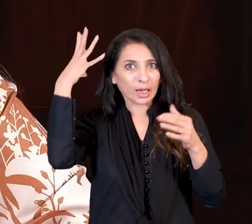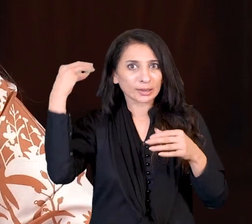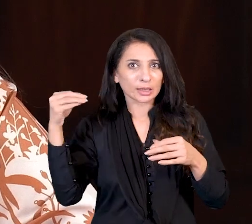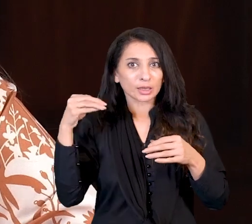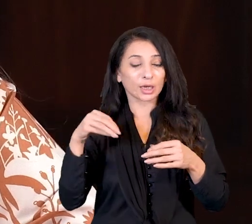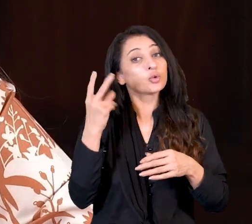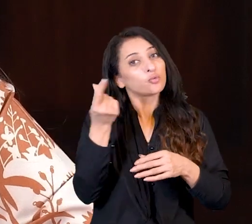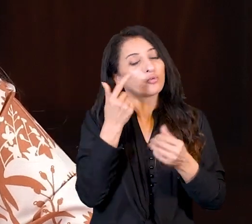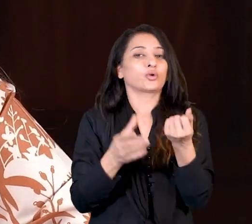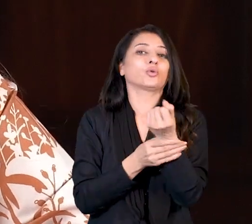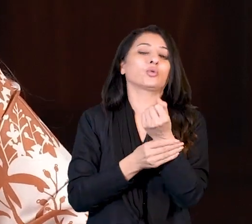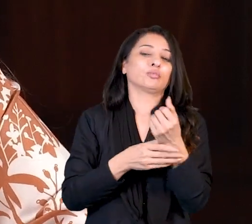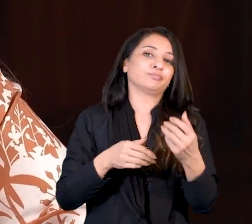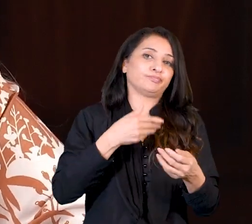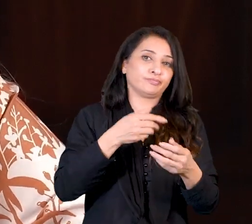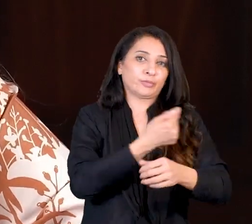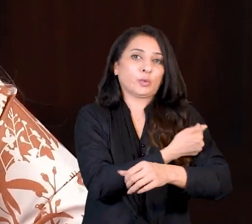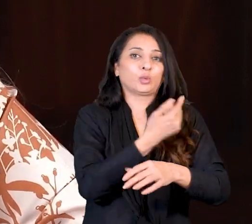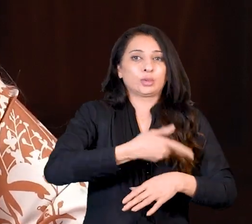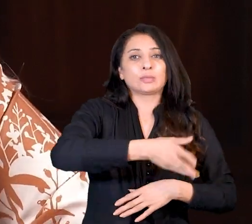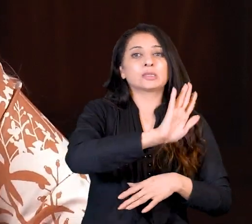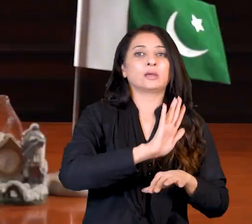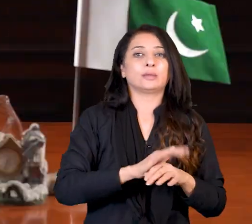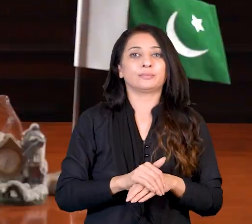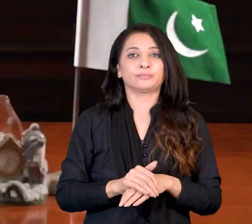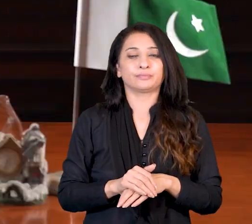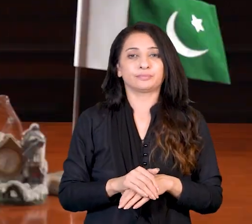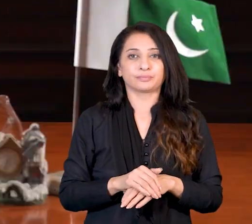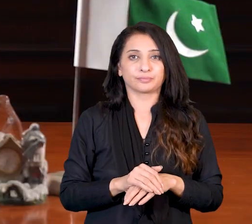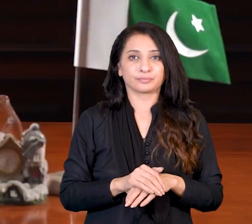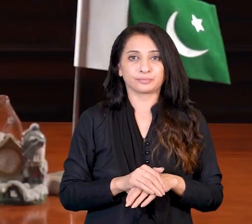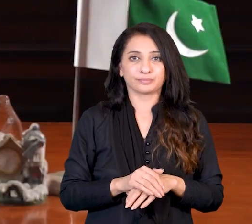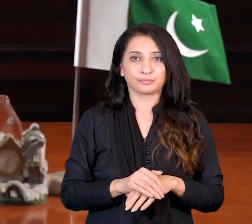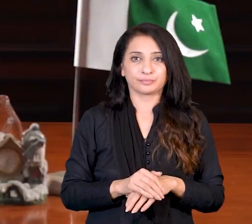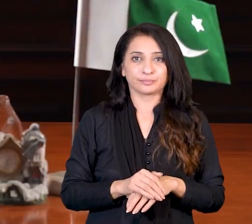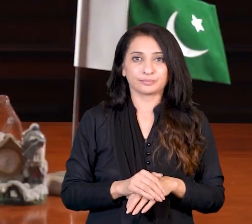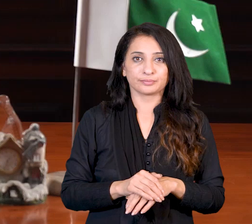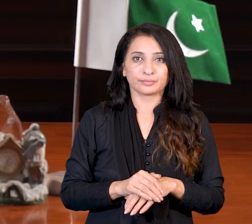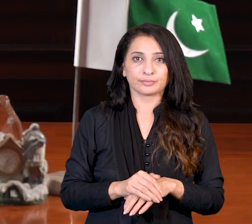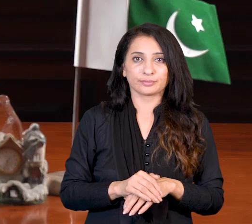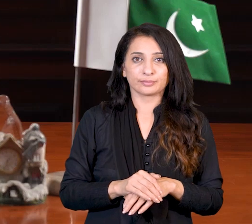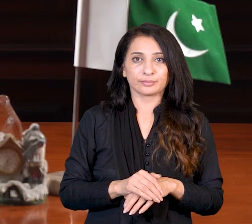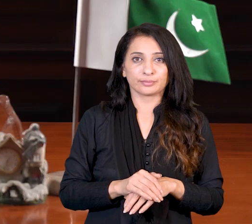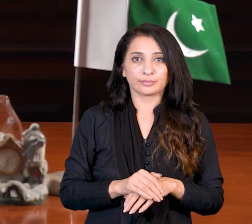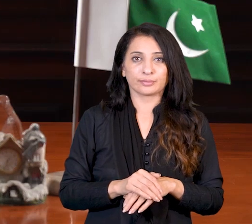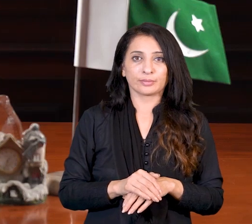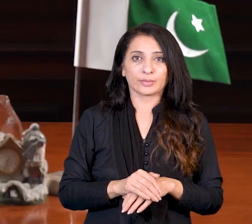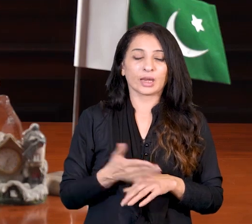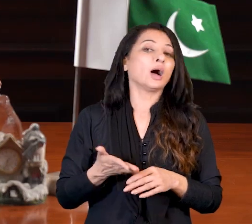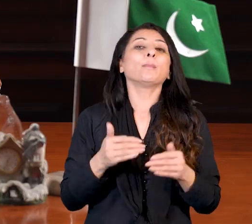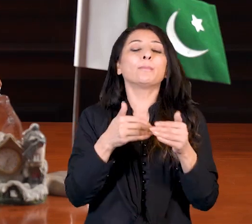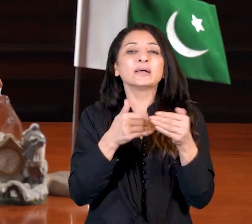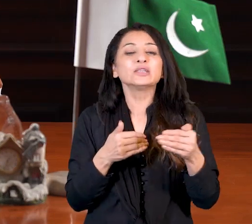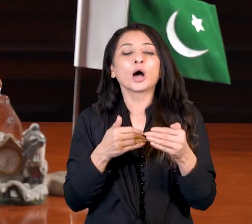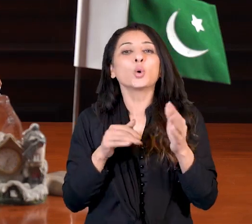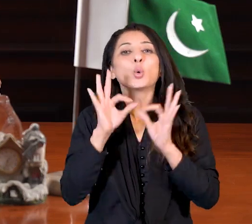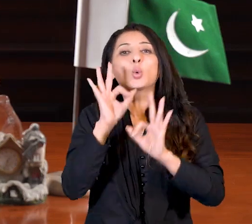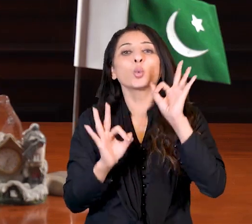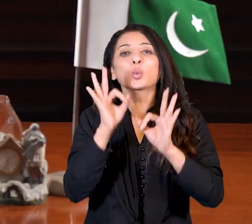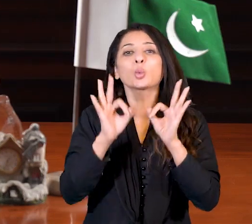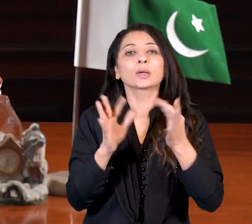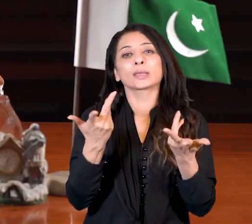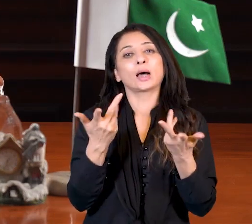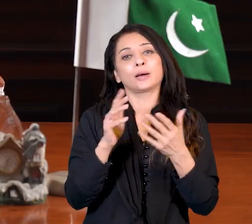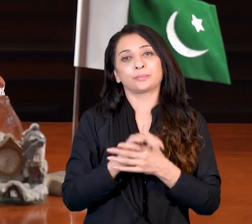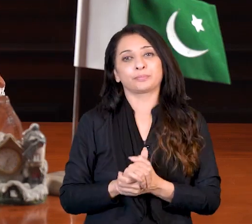उसी टाइम पकड़ लें और रोकें, सो दैट इज़ द बेस्ट। अब हम इनके प्रिवेंशन या ट्रीटमेंट की तरफ अगर आएँ बात करें,